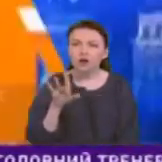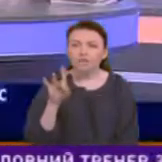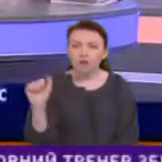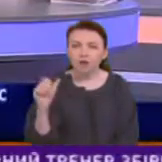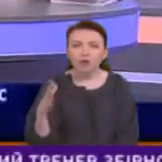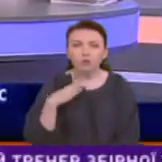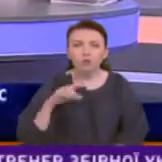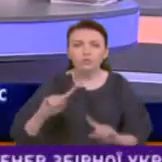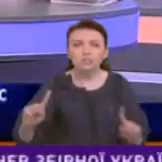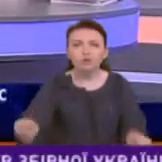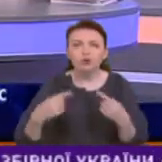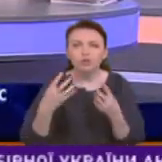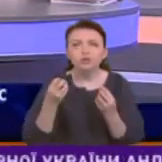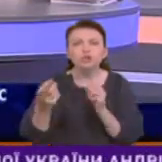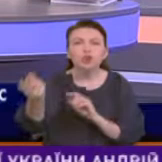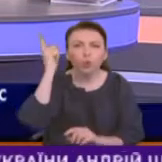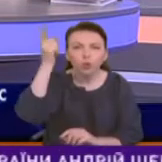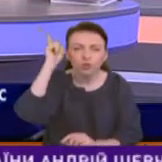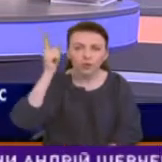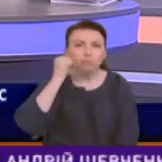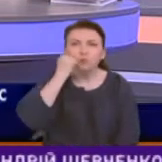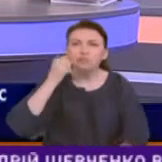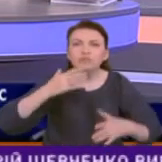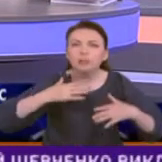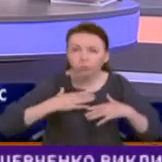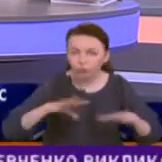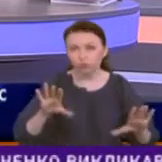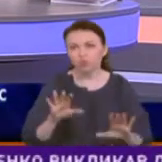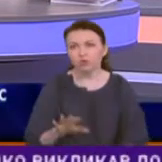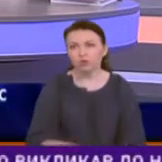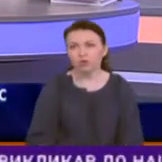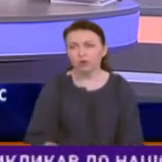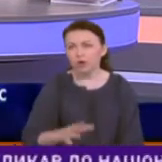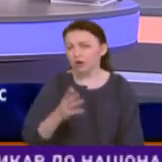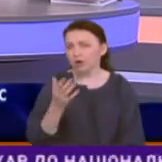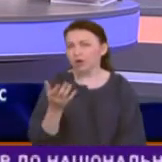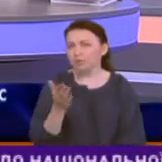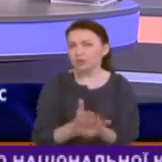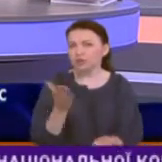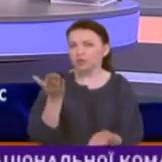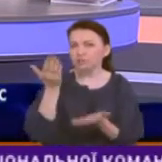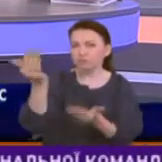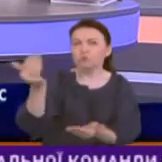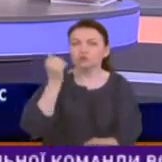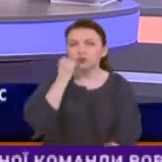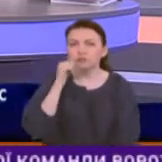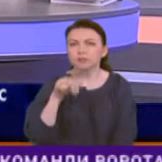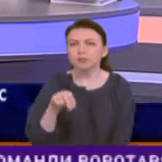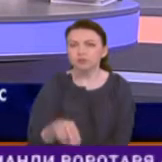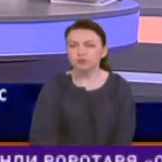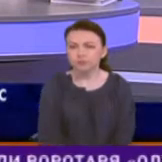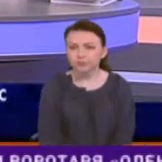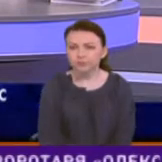була створена, що коли Москви не було, як сказала людина, належить чомусь московському патріархату. Ну, не зовсім